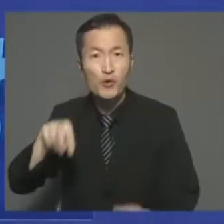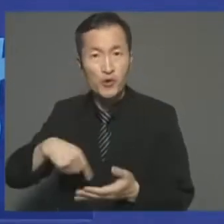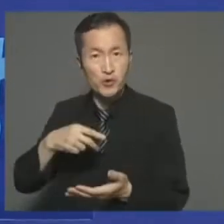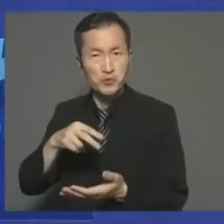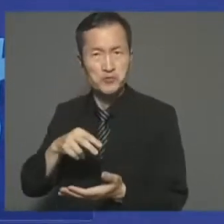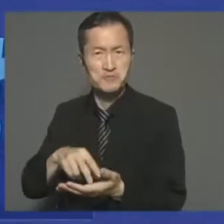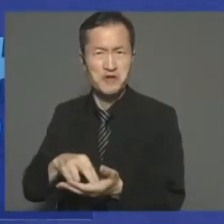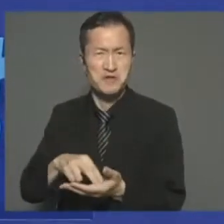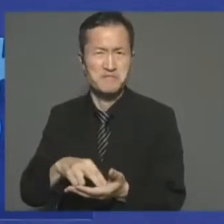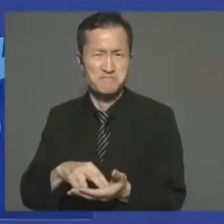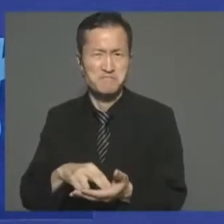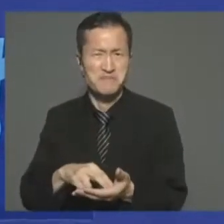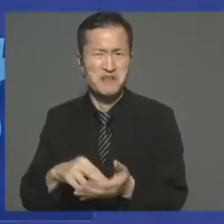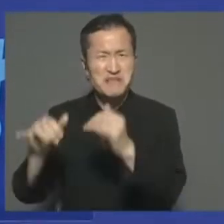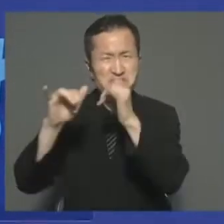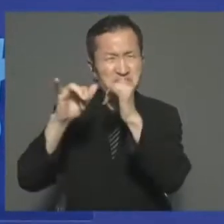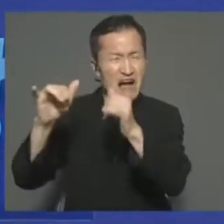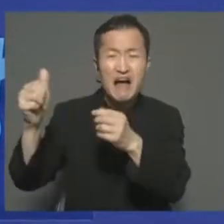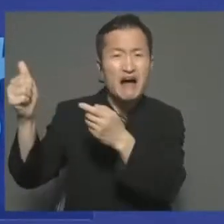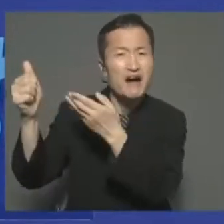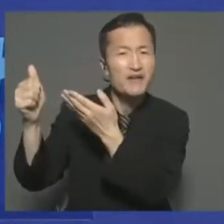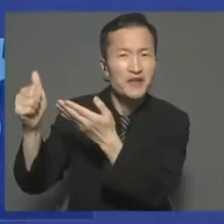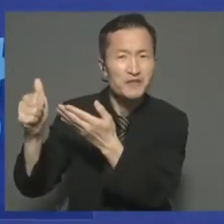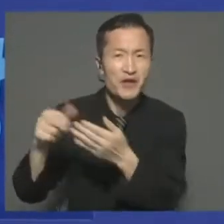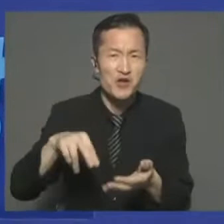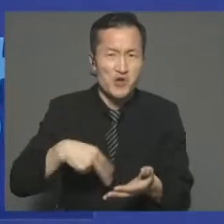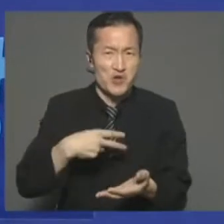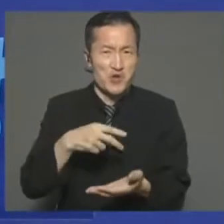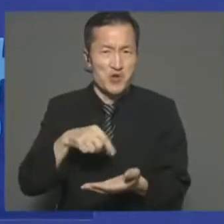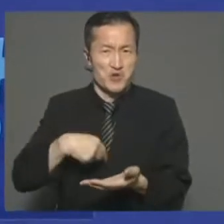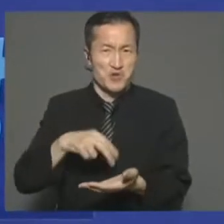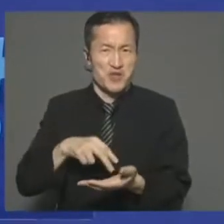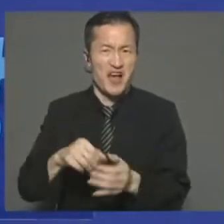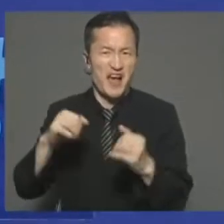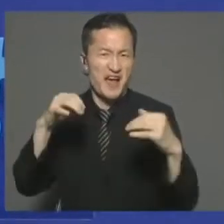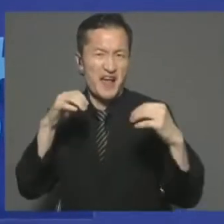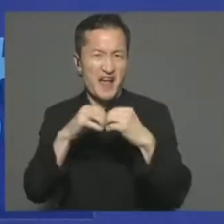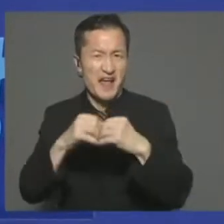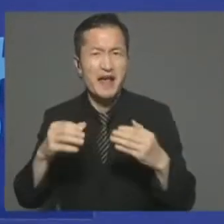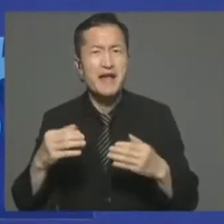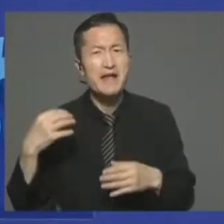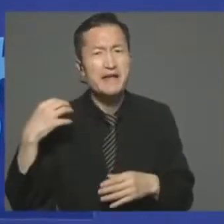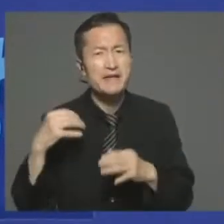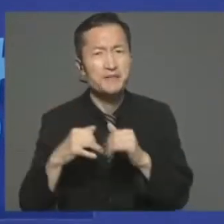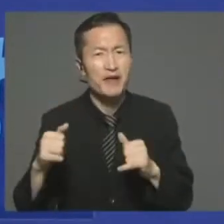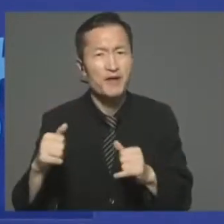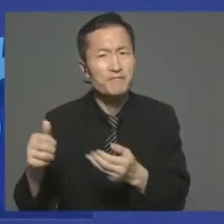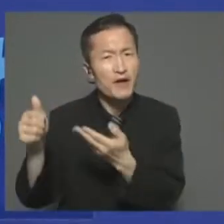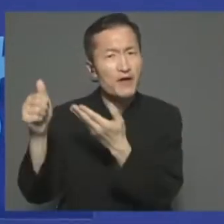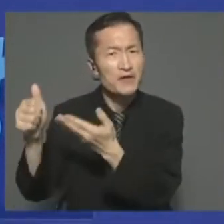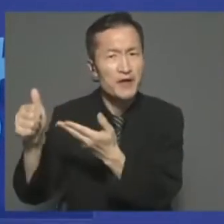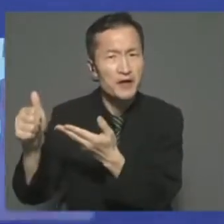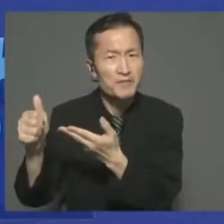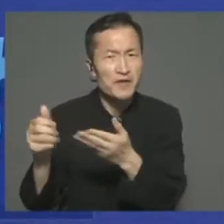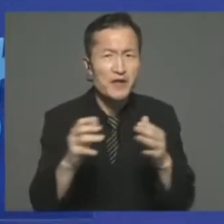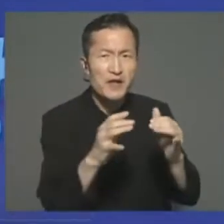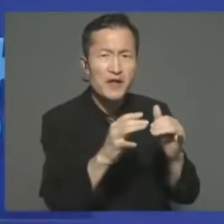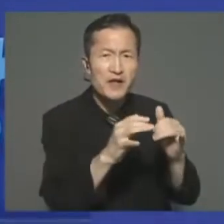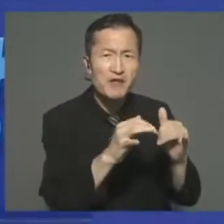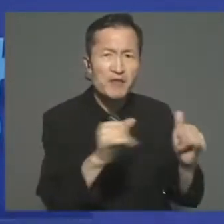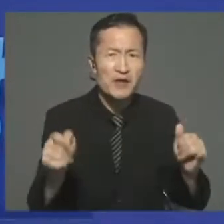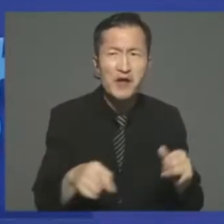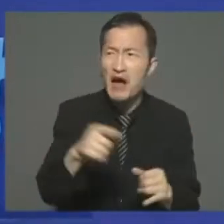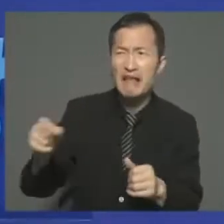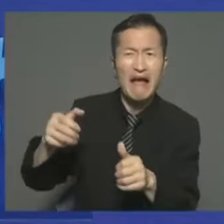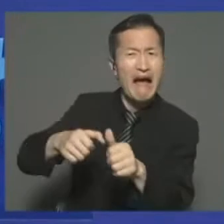영웅입니다. 독립전쟁 총사령관을 미국의 국민들이, 그의 동지들이 교수형에 처하라고 얘기한